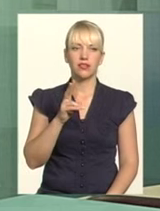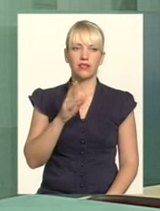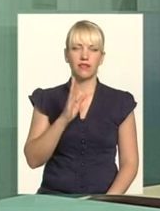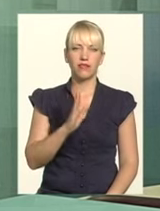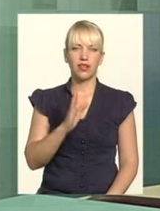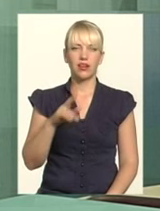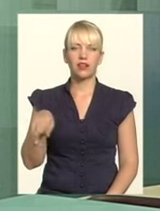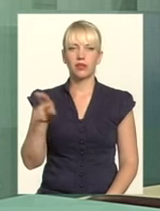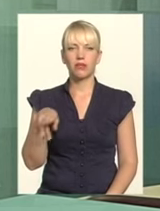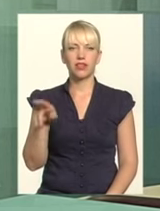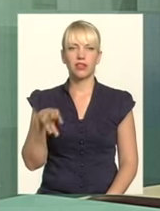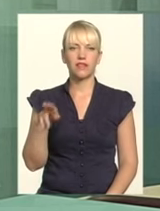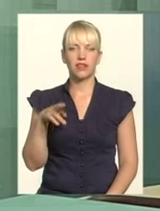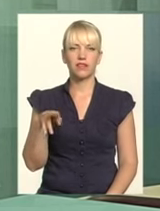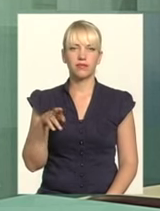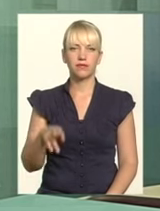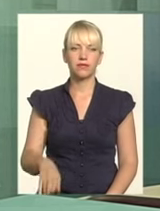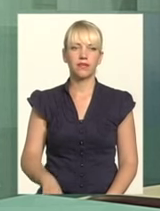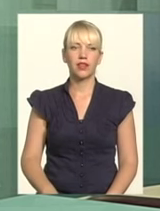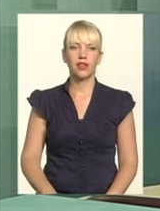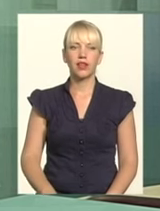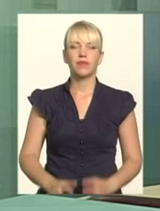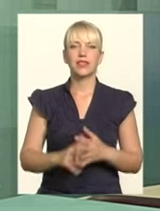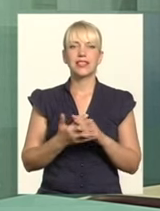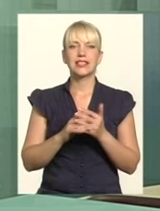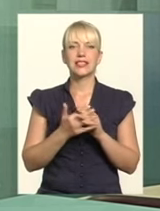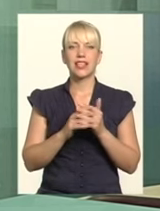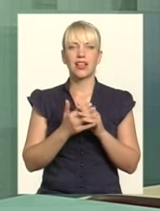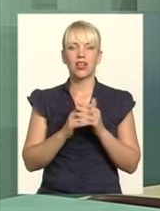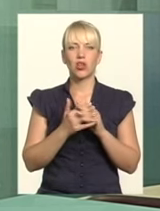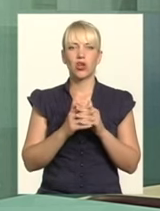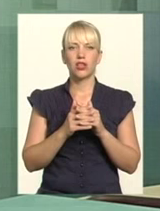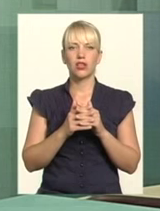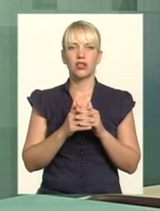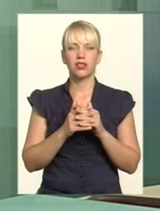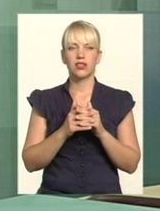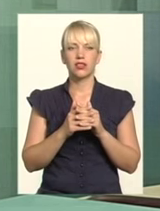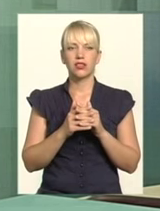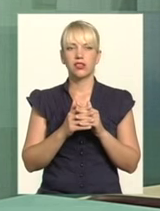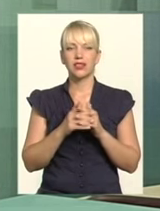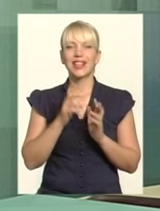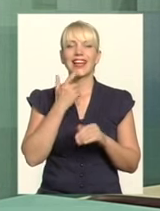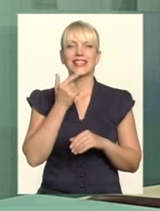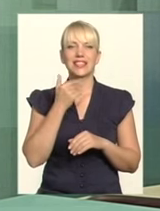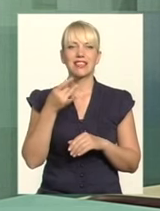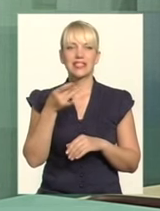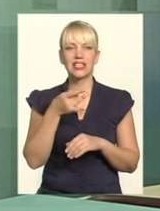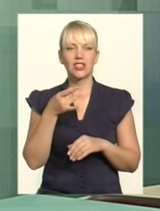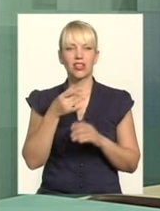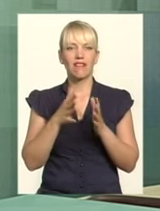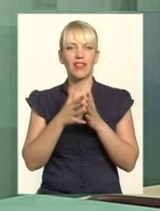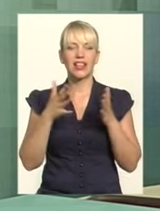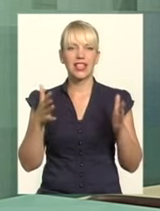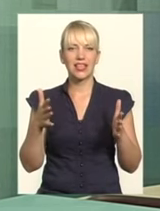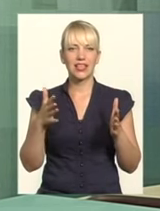Віра Дмитрівна. Віра Дмитрівна. А село яке? Великі Юнацькі, Красивівський район. Село Великі